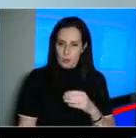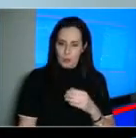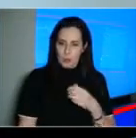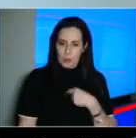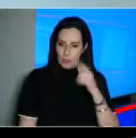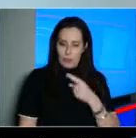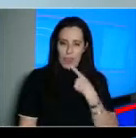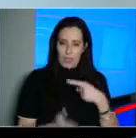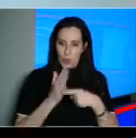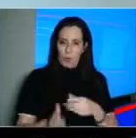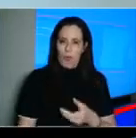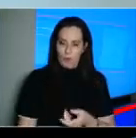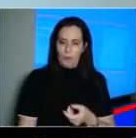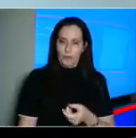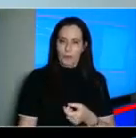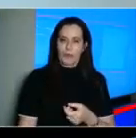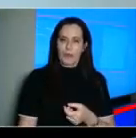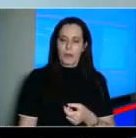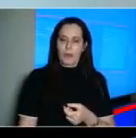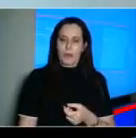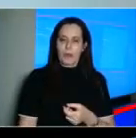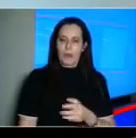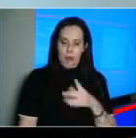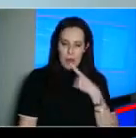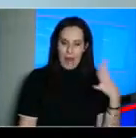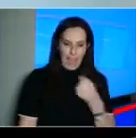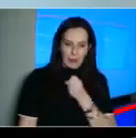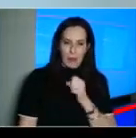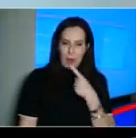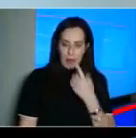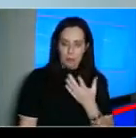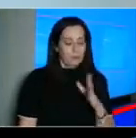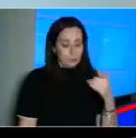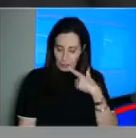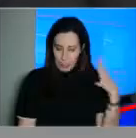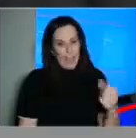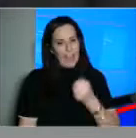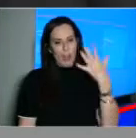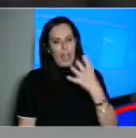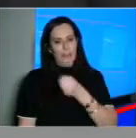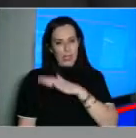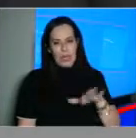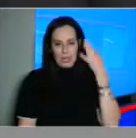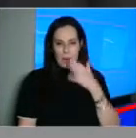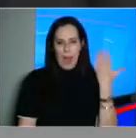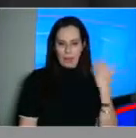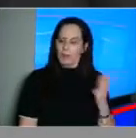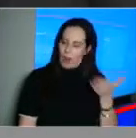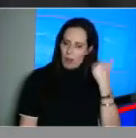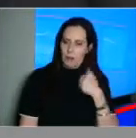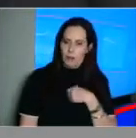אני חייב לתת דוגמה. על מה נדבר? על החטיפות? על מה נדבר? בוא נדבר על החטיפות. חטיפות ילדי תימן, מזרח